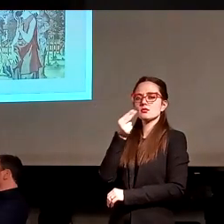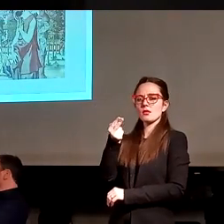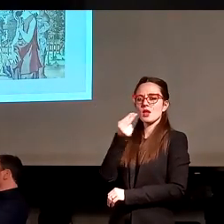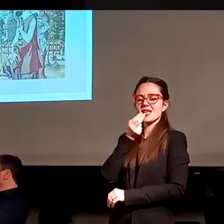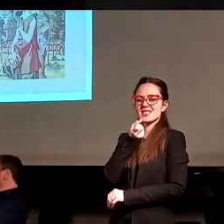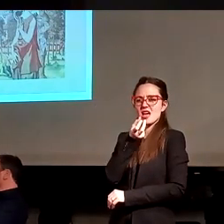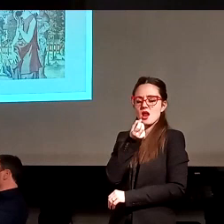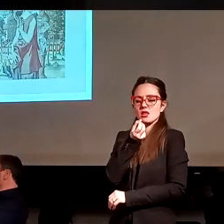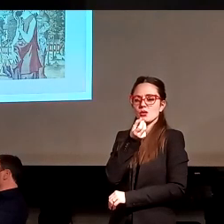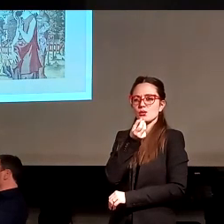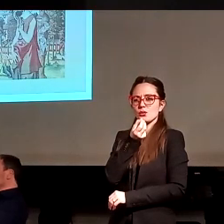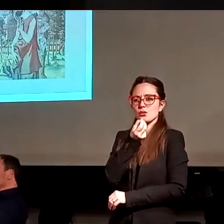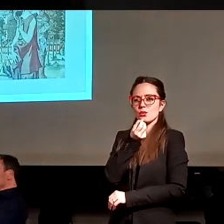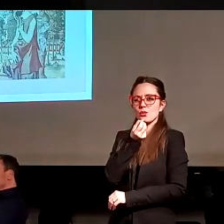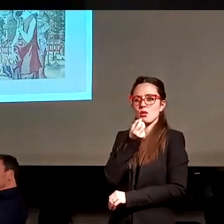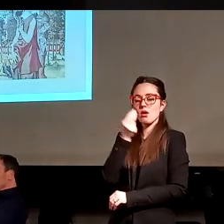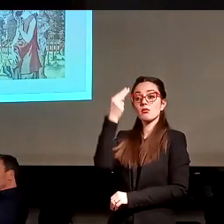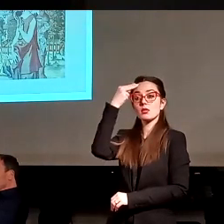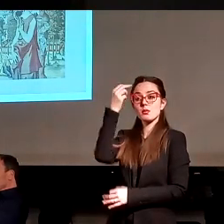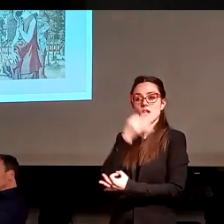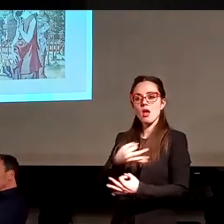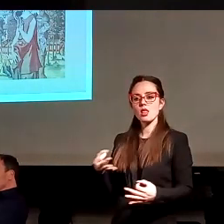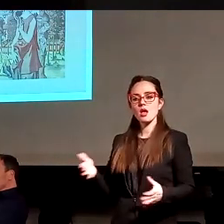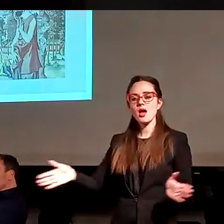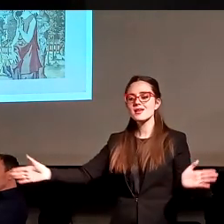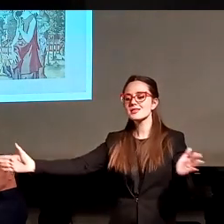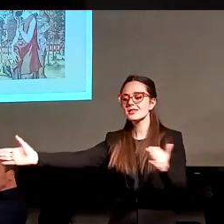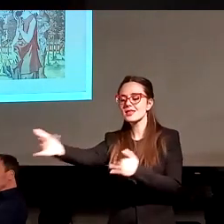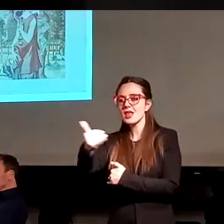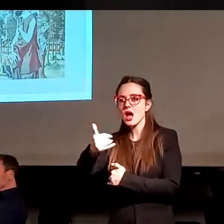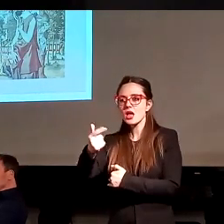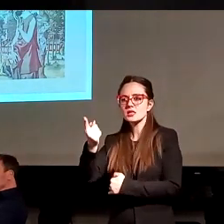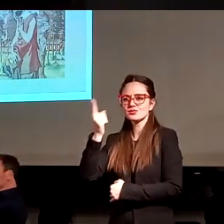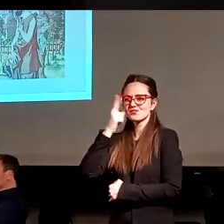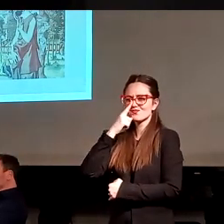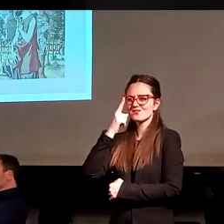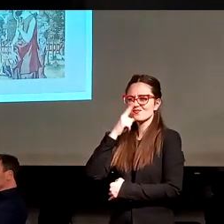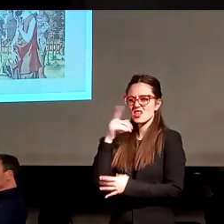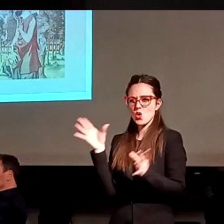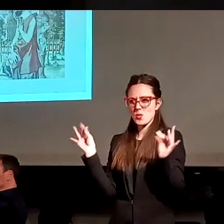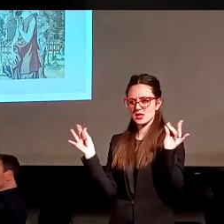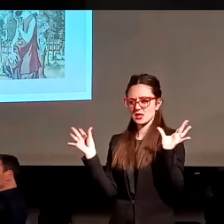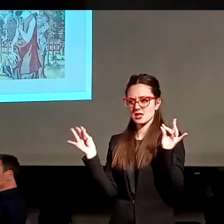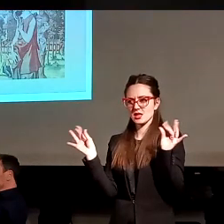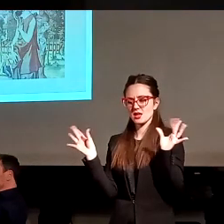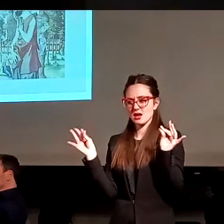della sigaretta la stanza odorava vagamente di umidità